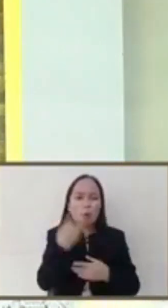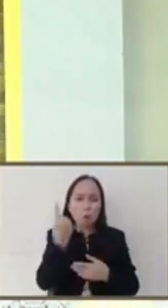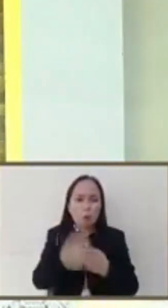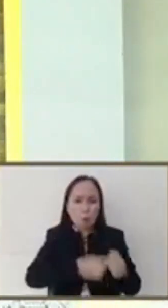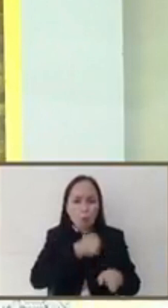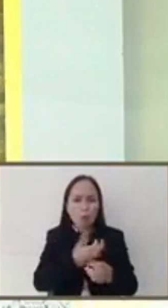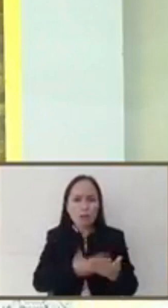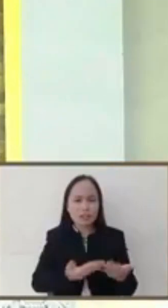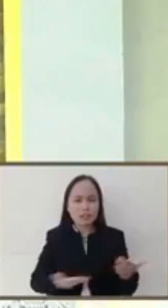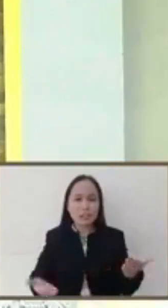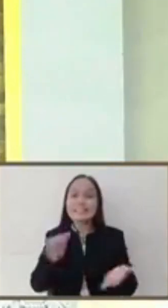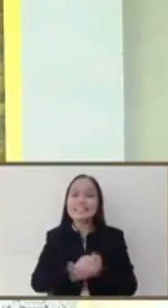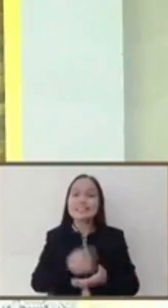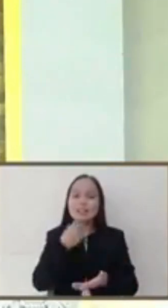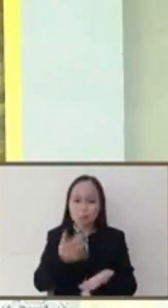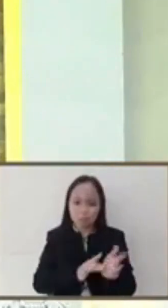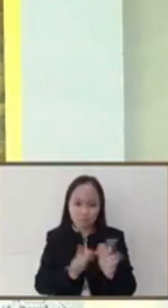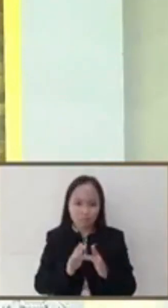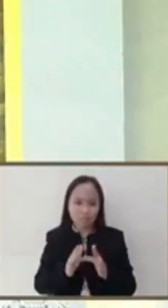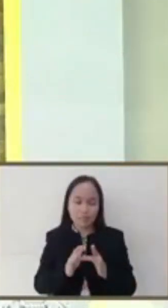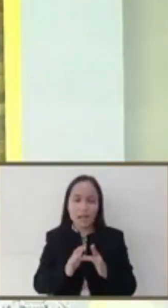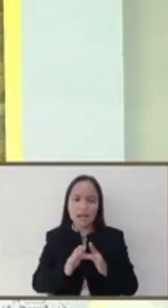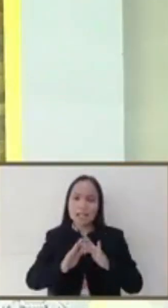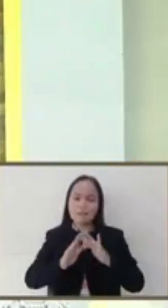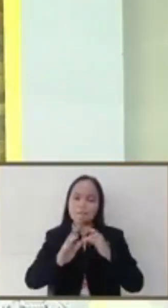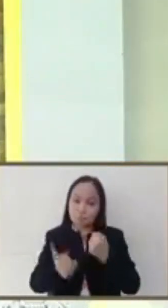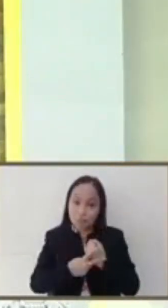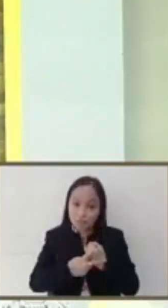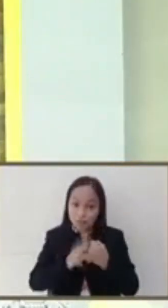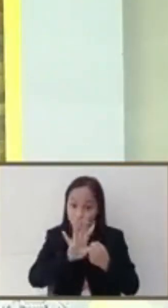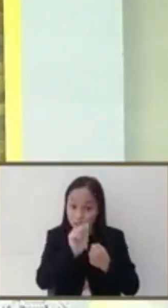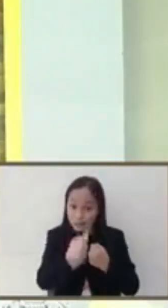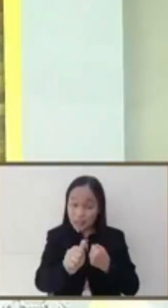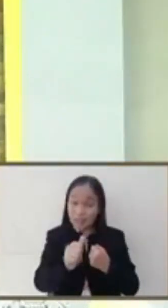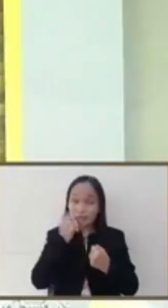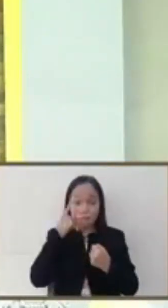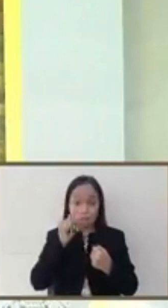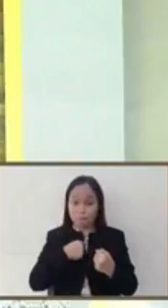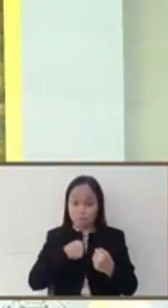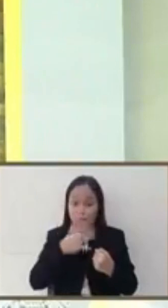Christ said, lay up for yourselves, not for me, but for yourself,